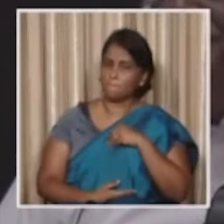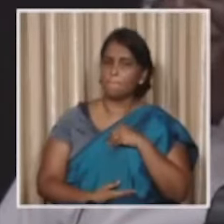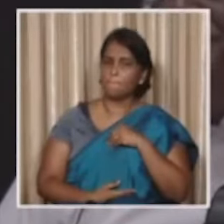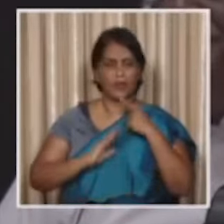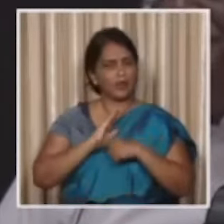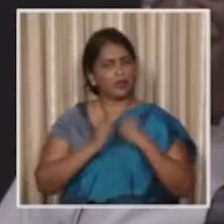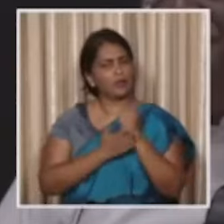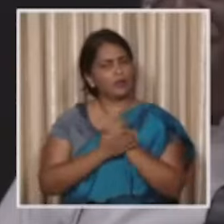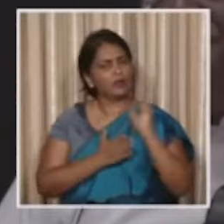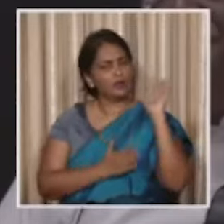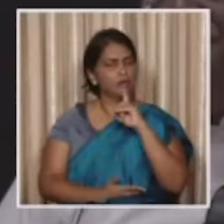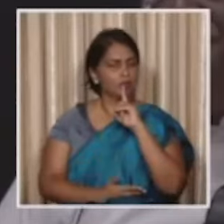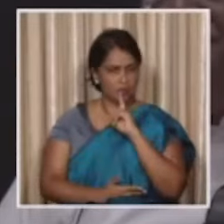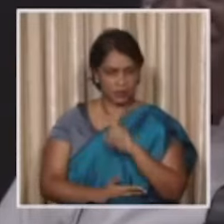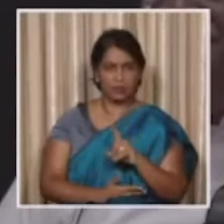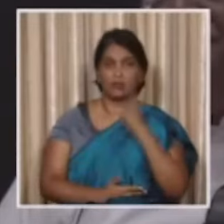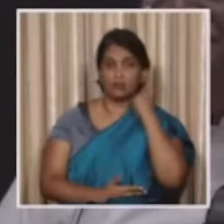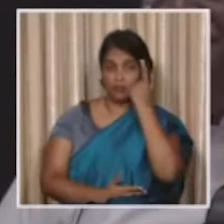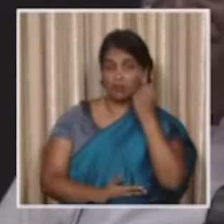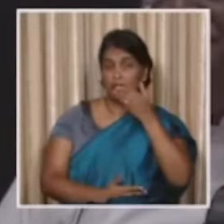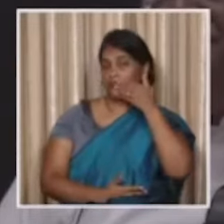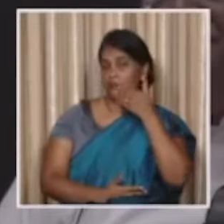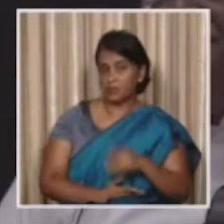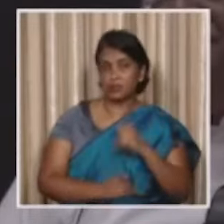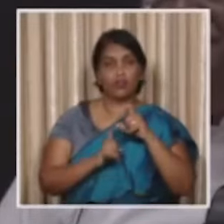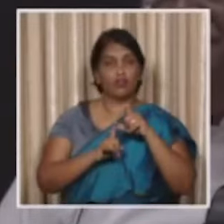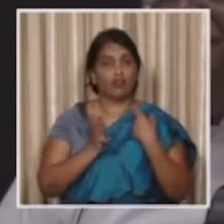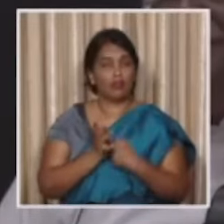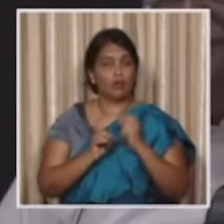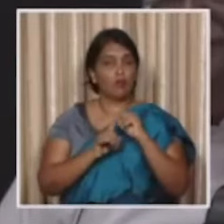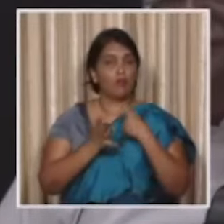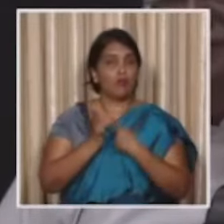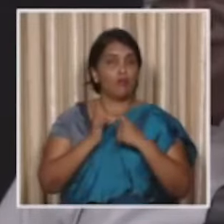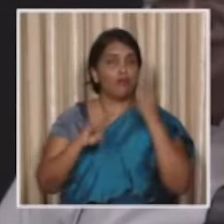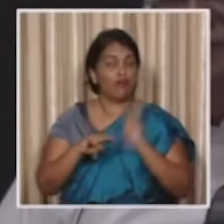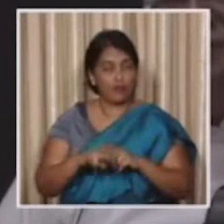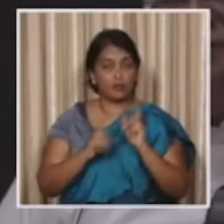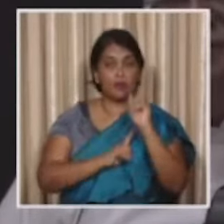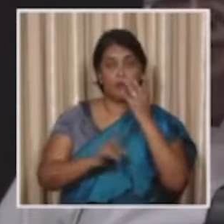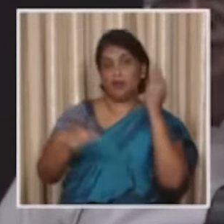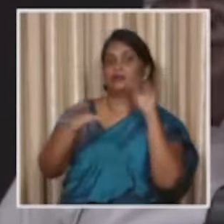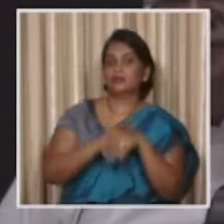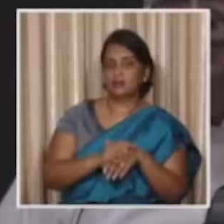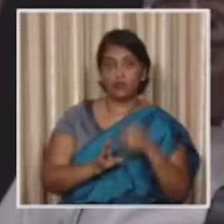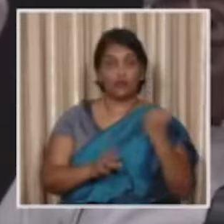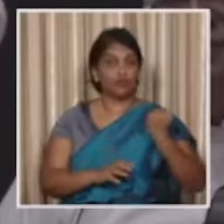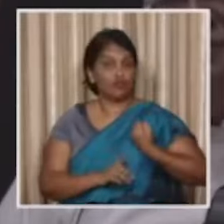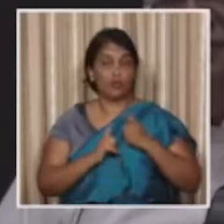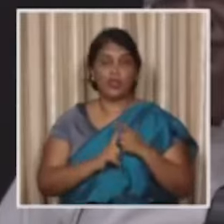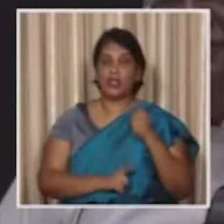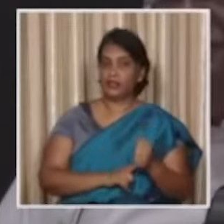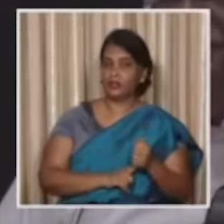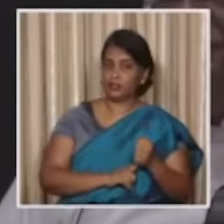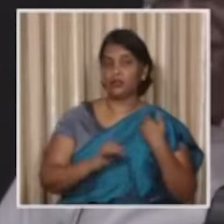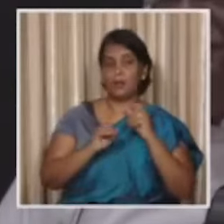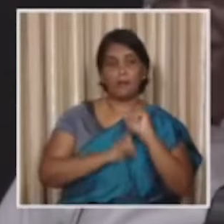රටේ හැම තැනම කියපු දෙයක් තමයි උගත්තු බුද්ධිමත්තු ආචාර්යවරු මහාචාර්යවරු තමයි පාර්ලිමේන්තුවට එන්න ඕනේ. දොස්තරවරු ඉංජිනේරුවෝ